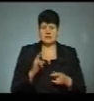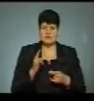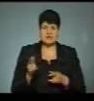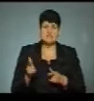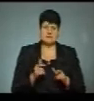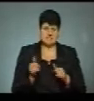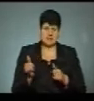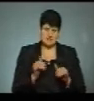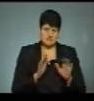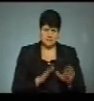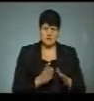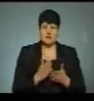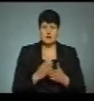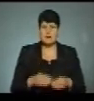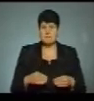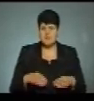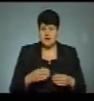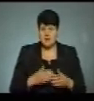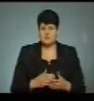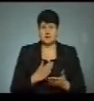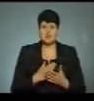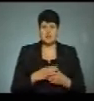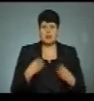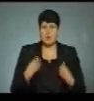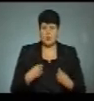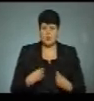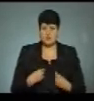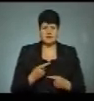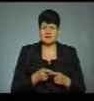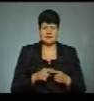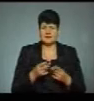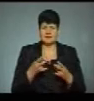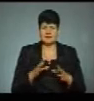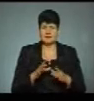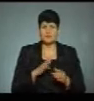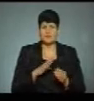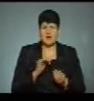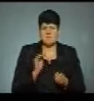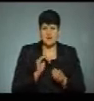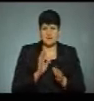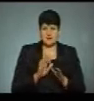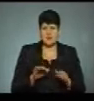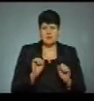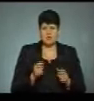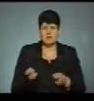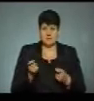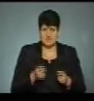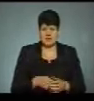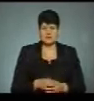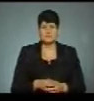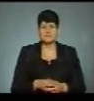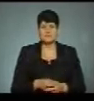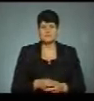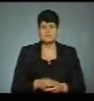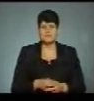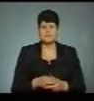але якщо є памперси, якщо є якийсь одяг, це не мусово, щоб він був для таких малесеньких дітей, можна принести.